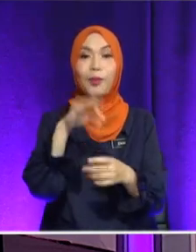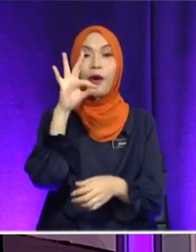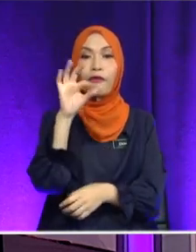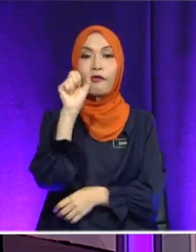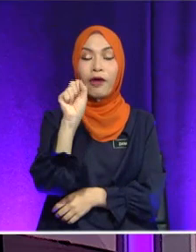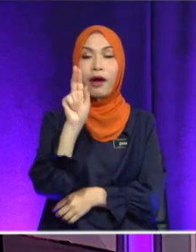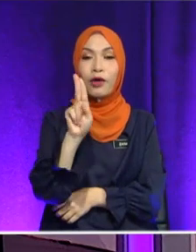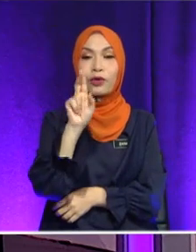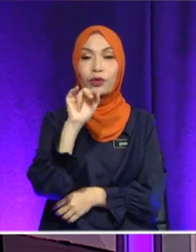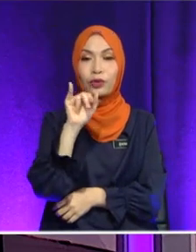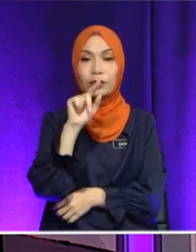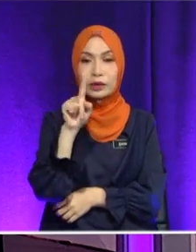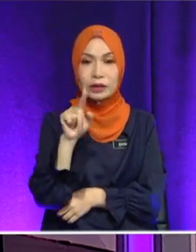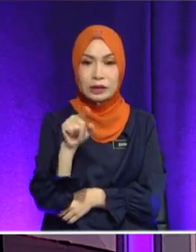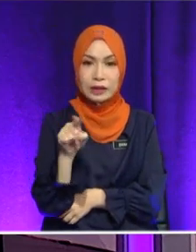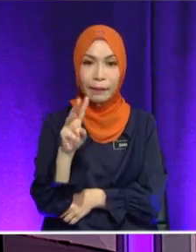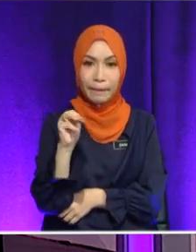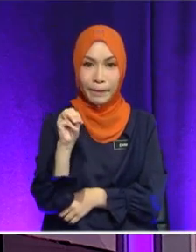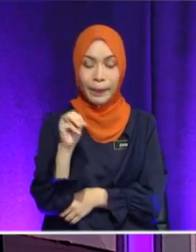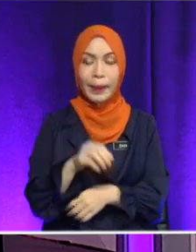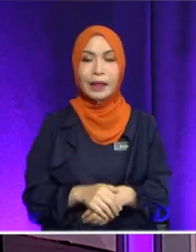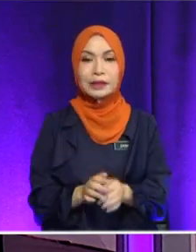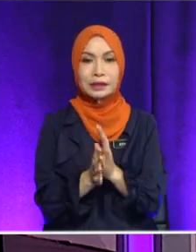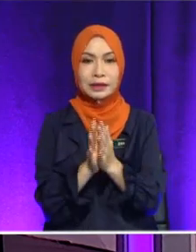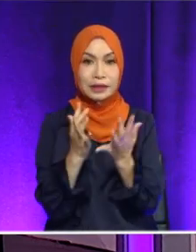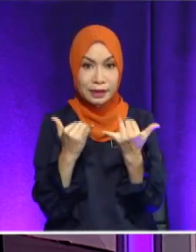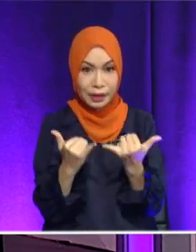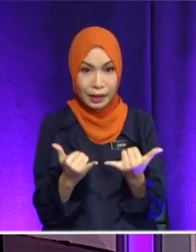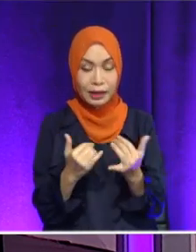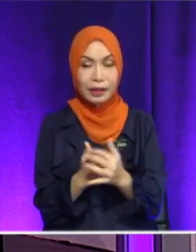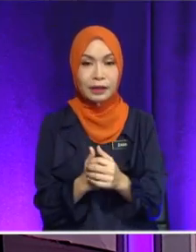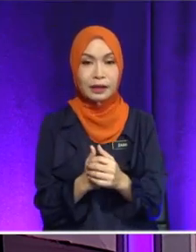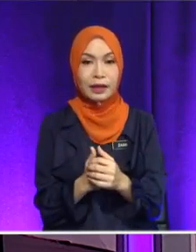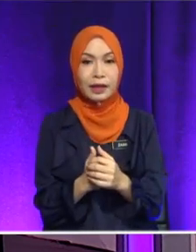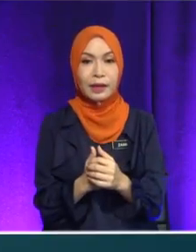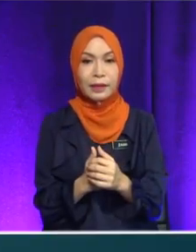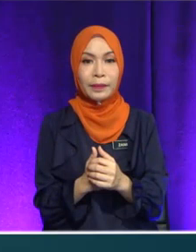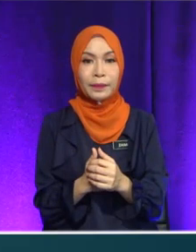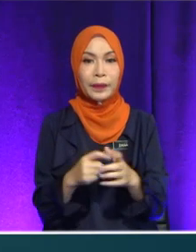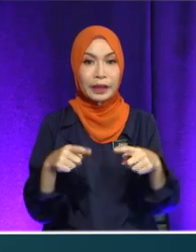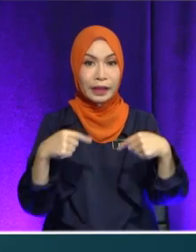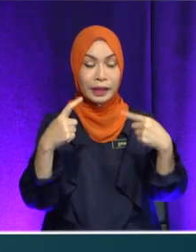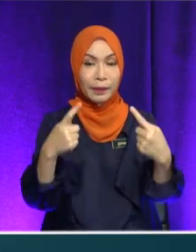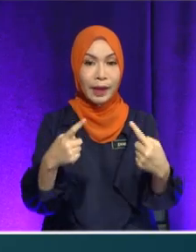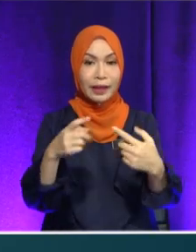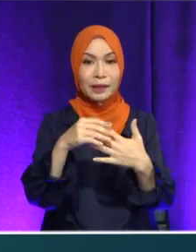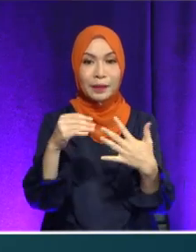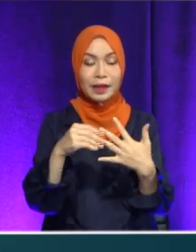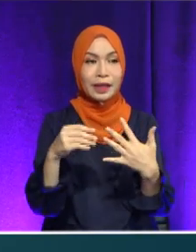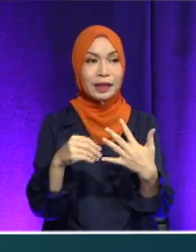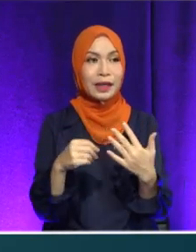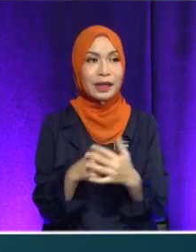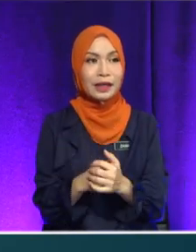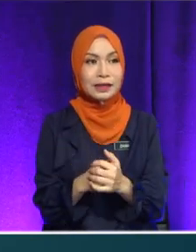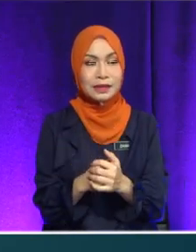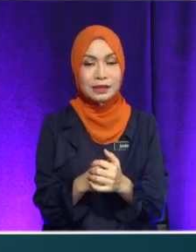kita pergi ke aliran aliran Adventure dihasilkan pada tahun 1905 hingga 1925 Oke kalau